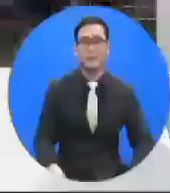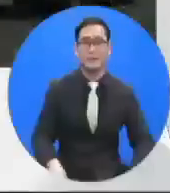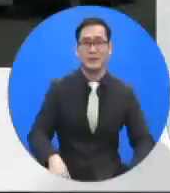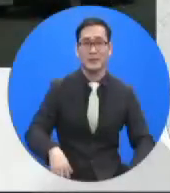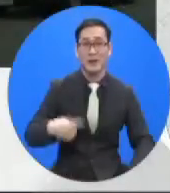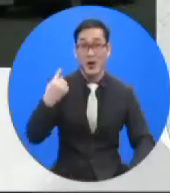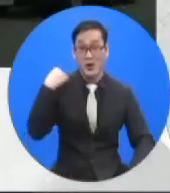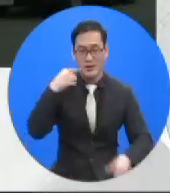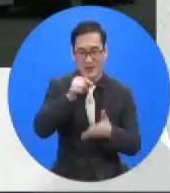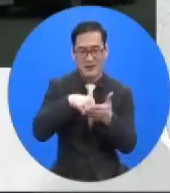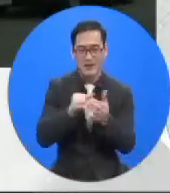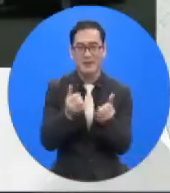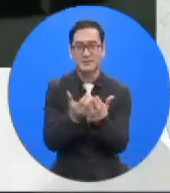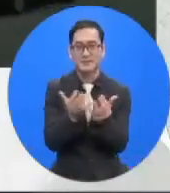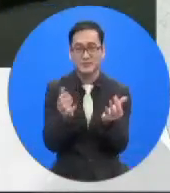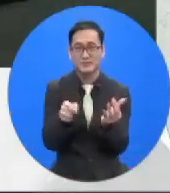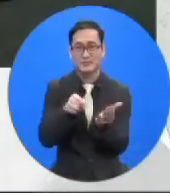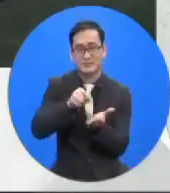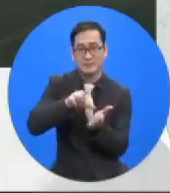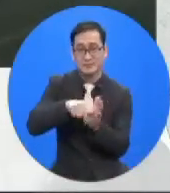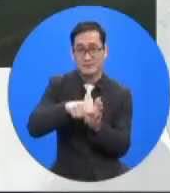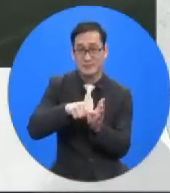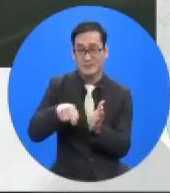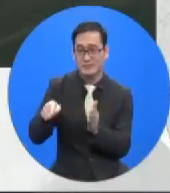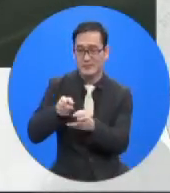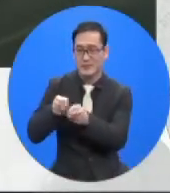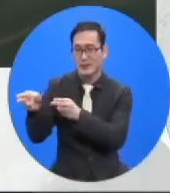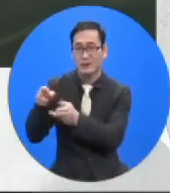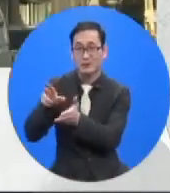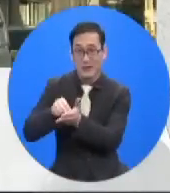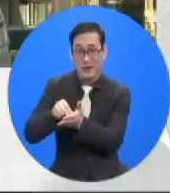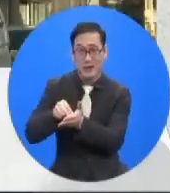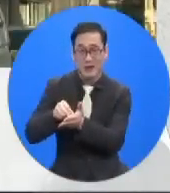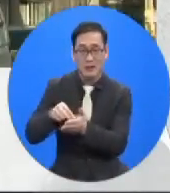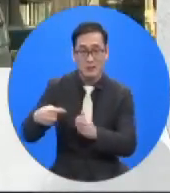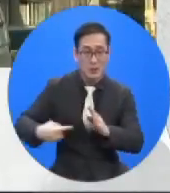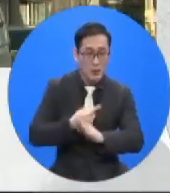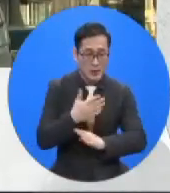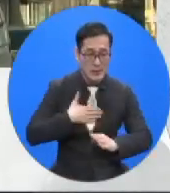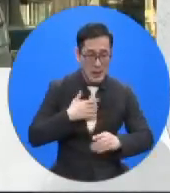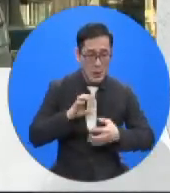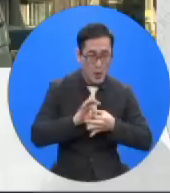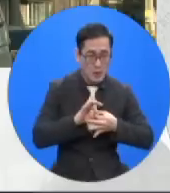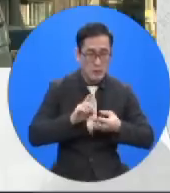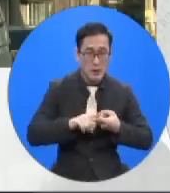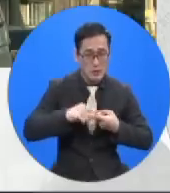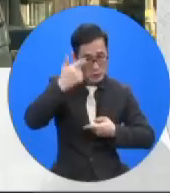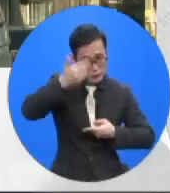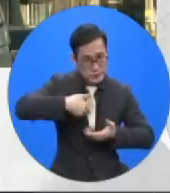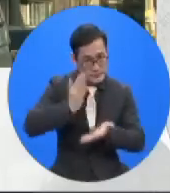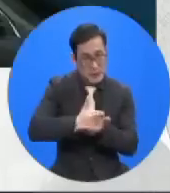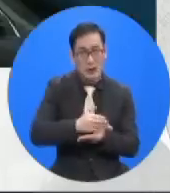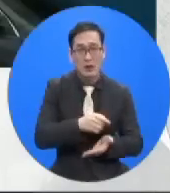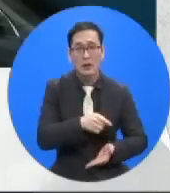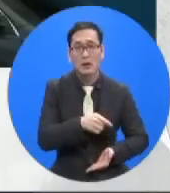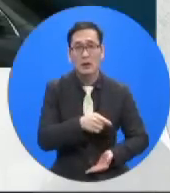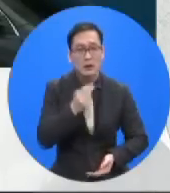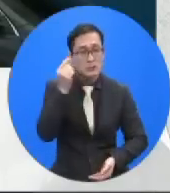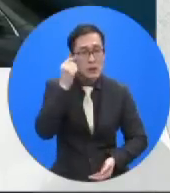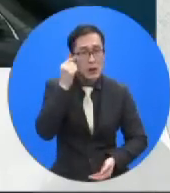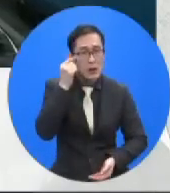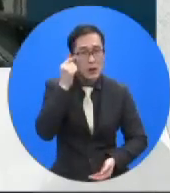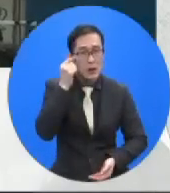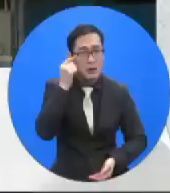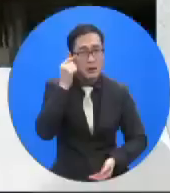어제 기자회견하면서도 빙상계 얘기만 하시고 제 얘기는 묻지 마세요 하는 게 이 손혜원 의원이 갖고 계시는 이 인지구조가